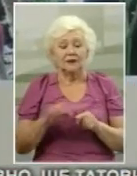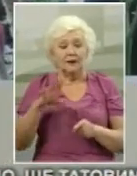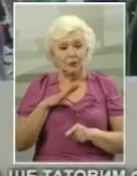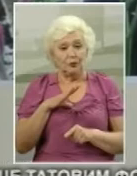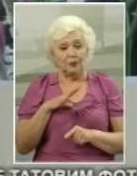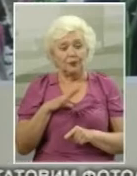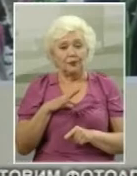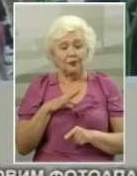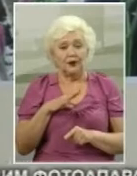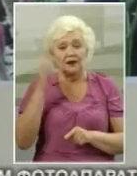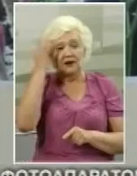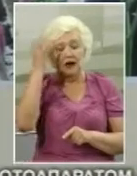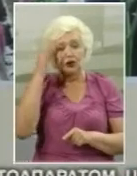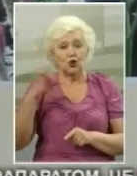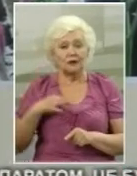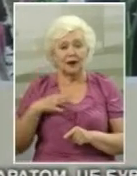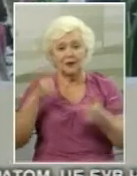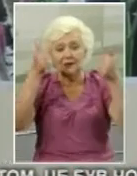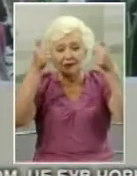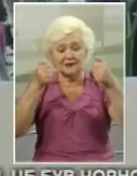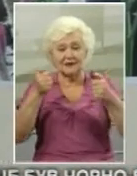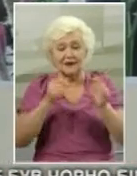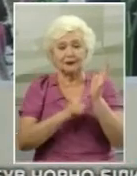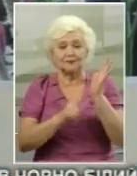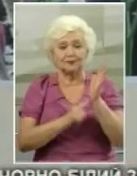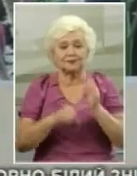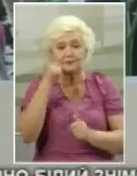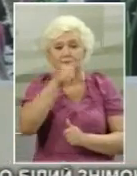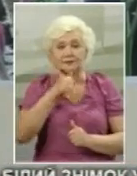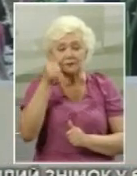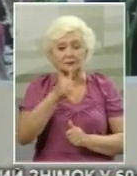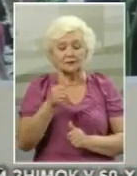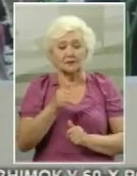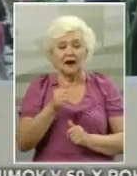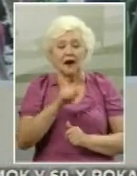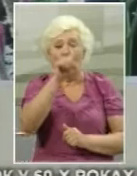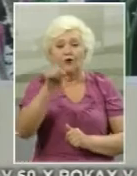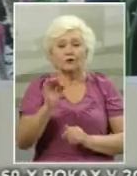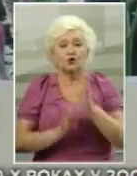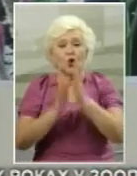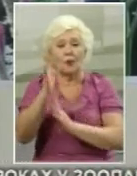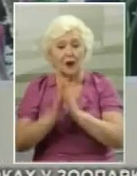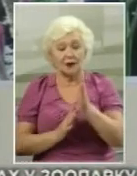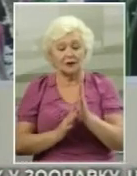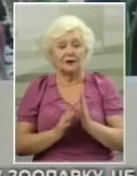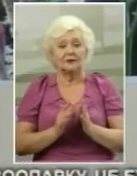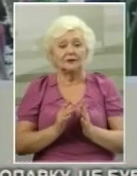був чорно-білий знімок ще в 60-х роках в зоопарку.